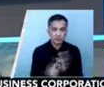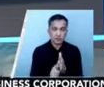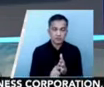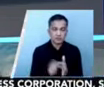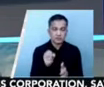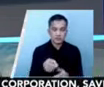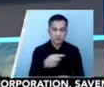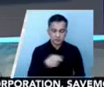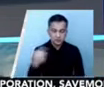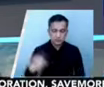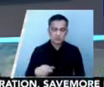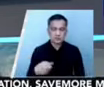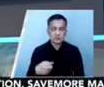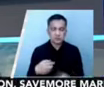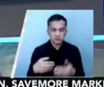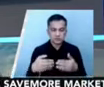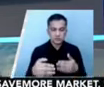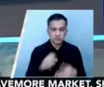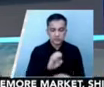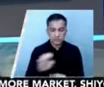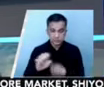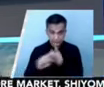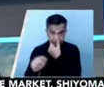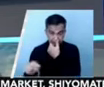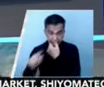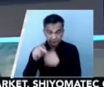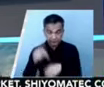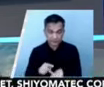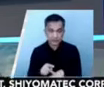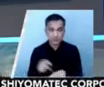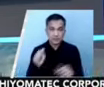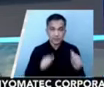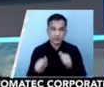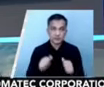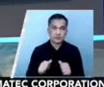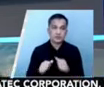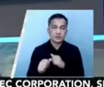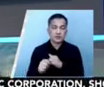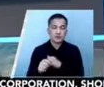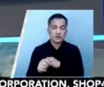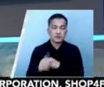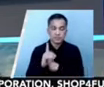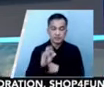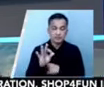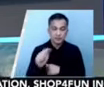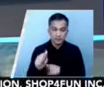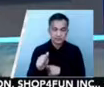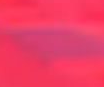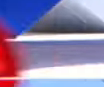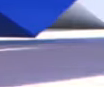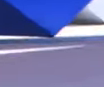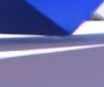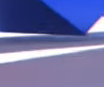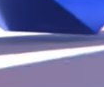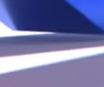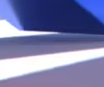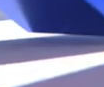exclusive economic zone ng Pilipinas. Ang action dyan ng Foreign Affairs Department sa pagtutok ni Chino Gaston.